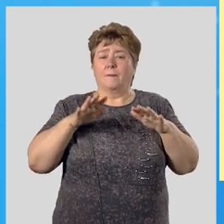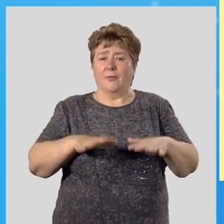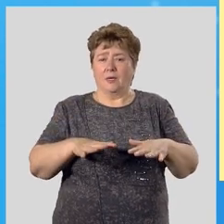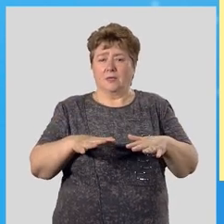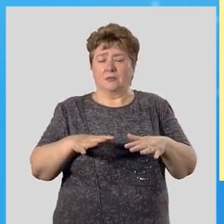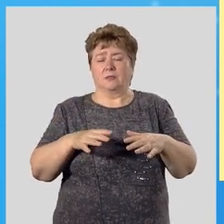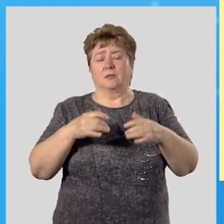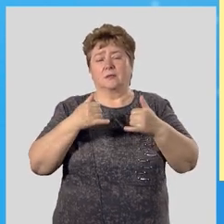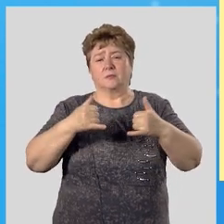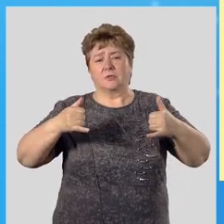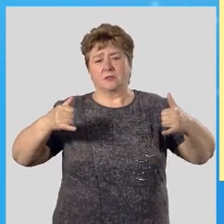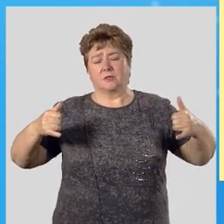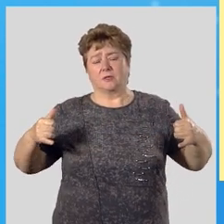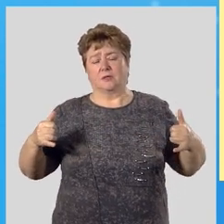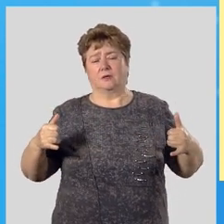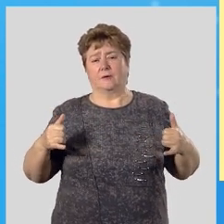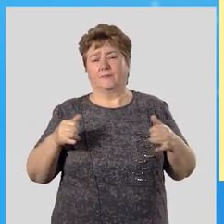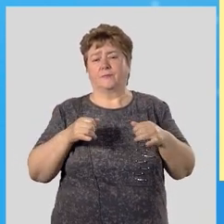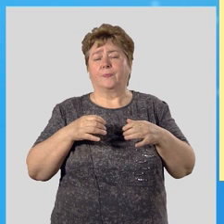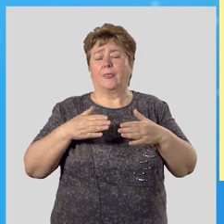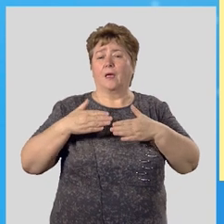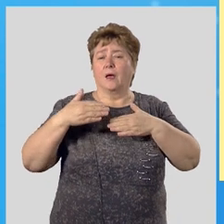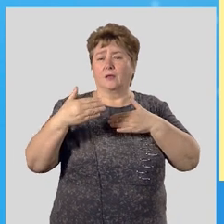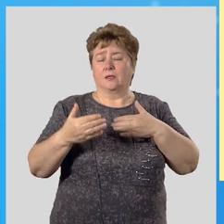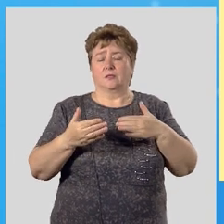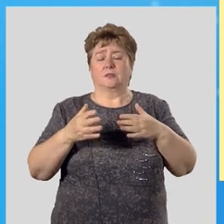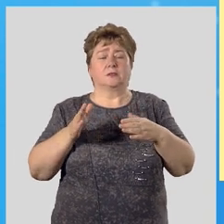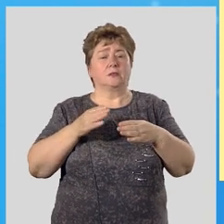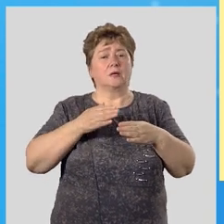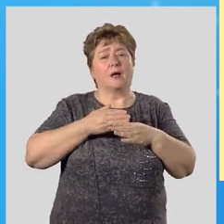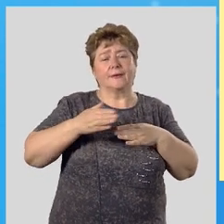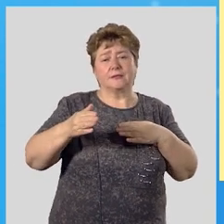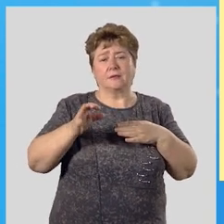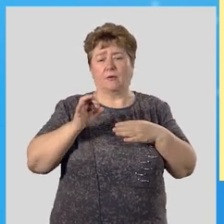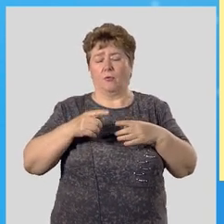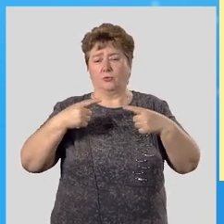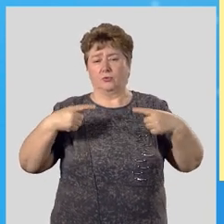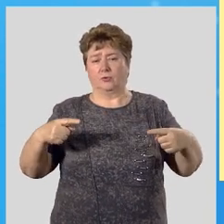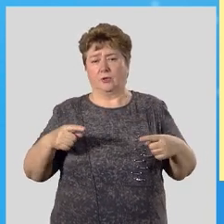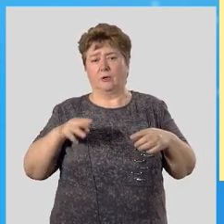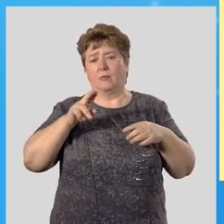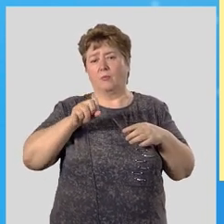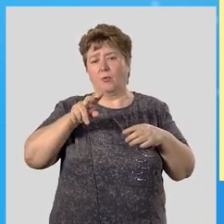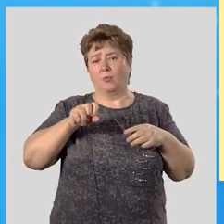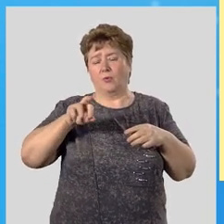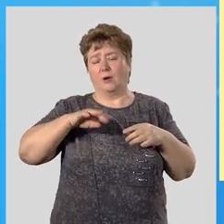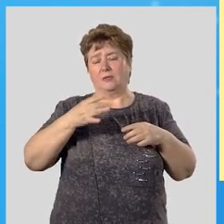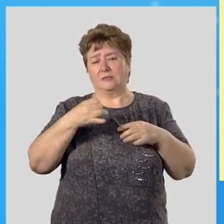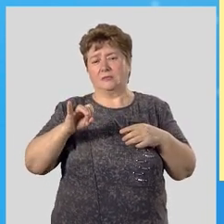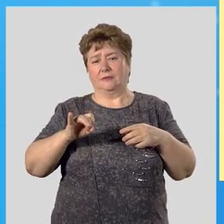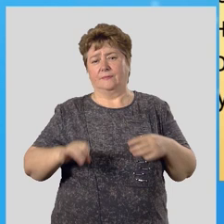место распространения, относительно изолировано от других популяций.